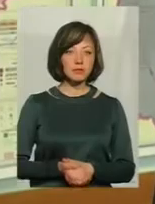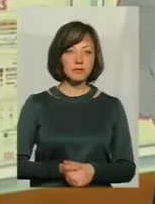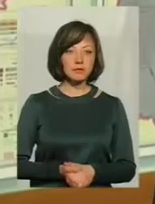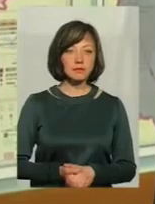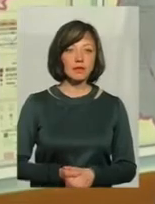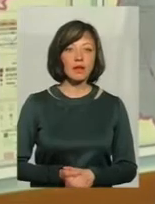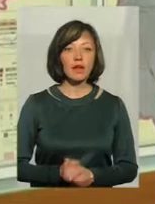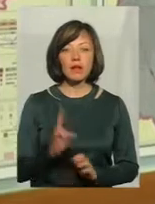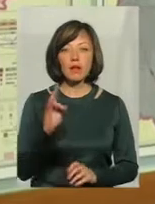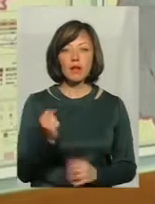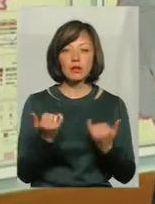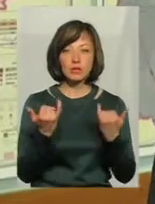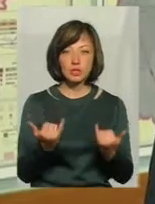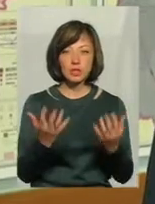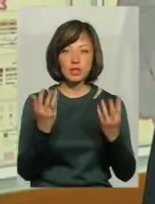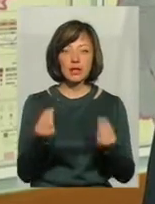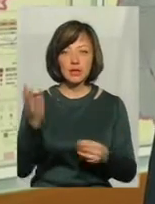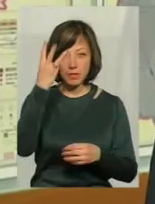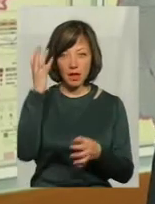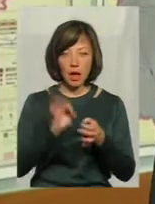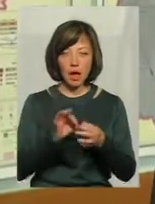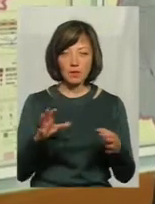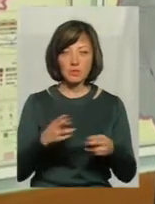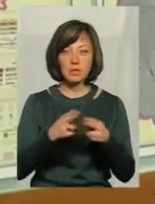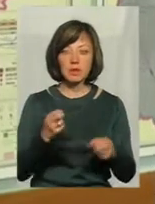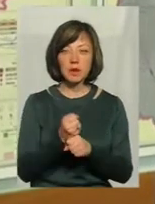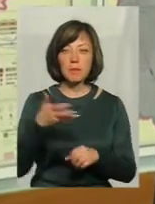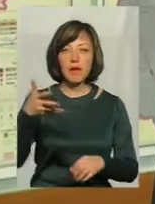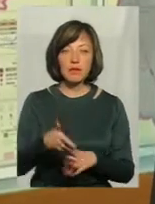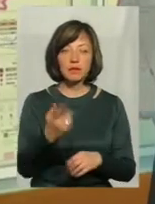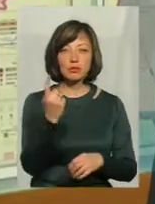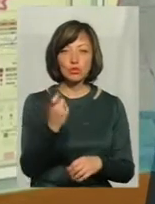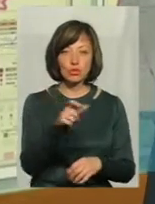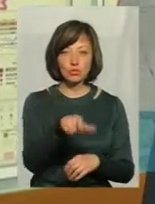На сьогоднішній день на Хмельницькій атомній електростанції працює 5100 чоловік.